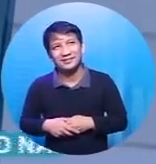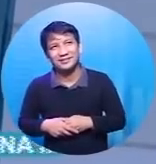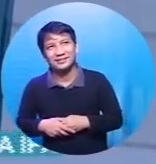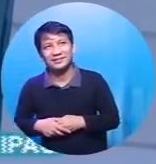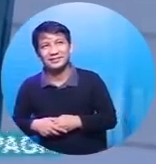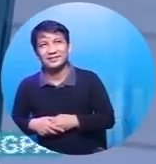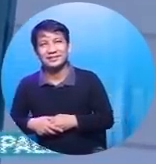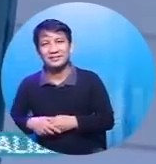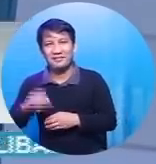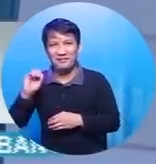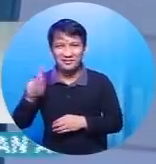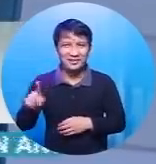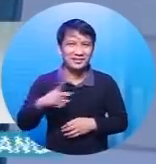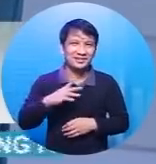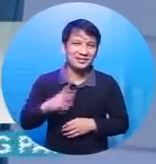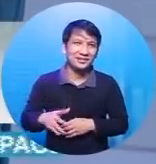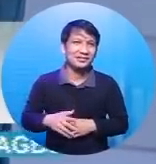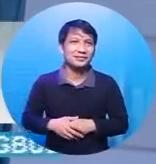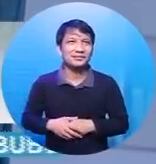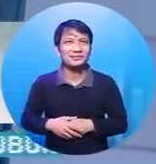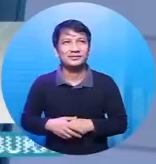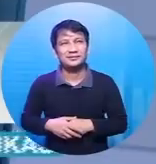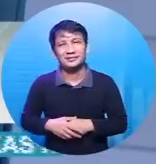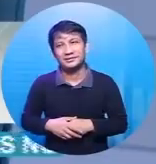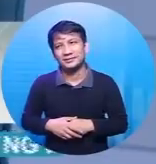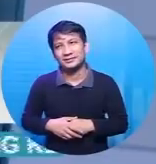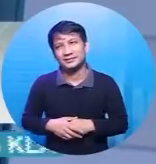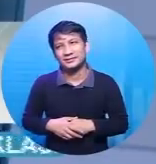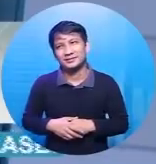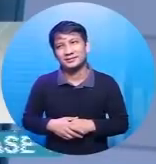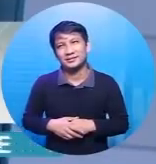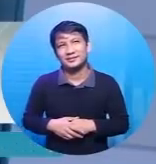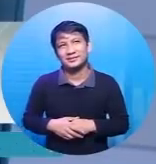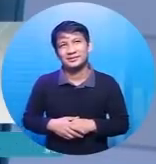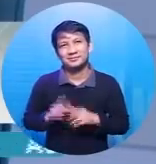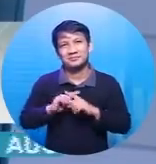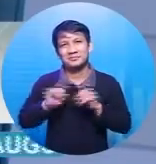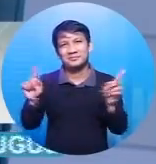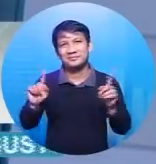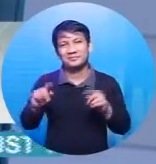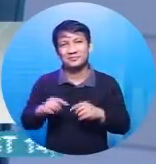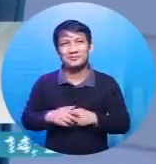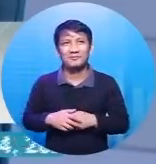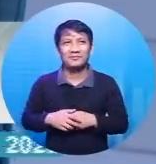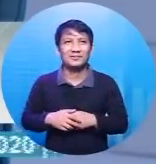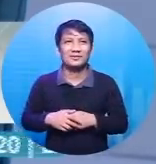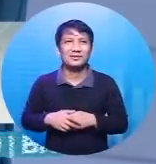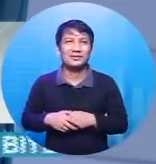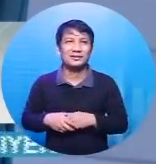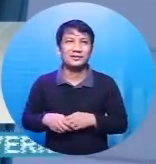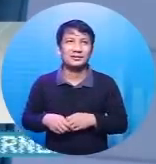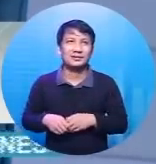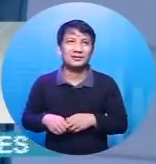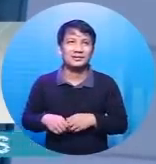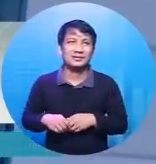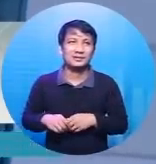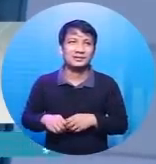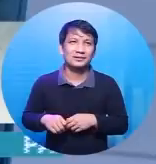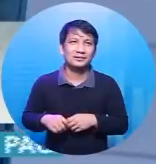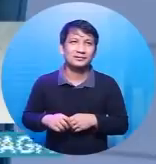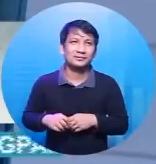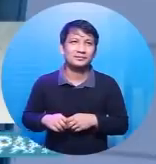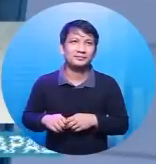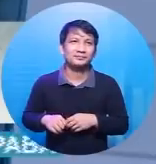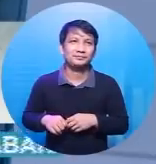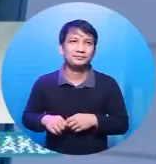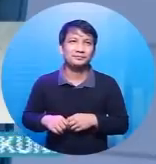Okay lang, okay lang. Inaabangan niya po yung anak, may balita po saan? Sa SAP. Ah, may balita sa Saudi. Oh.